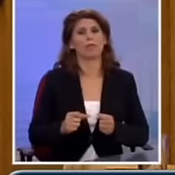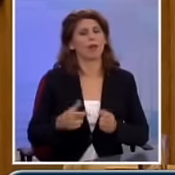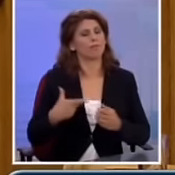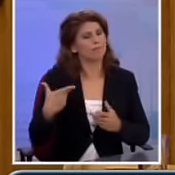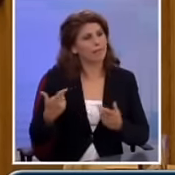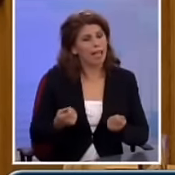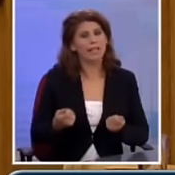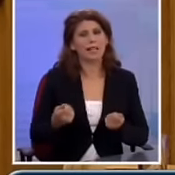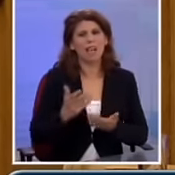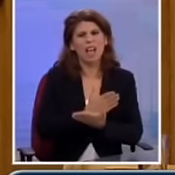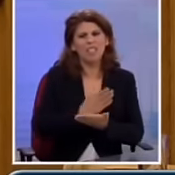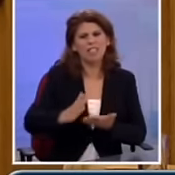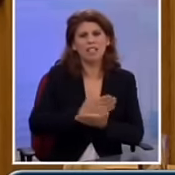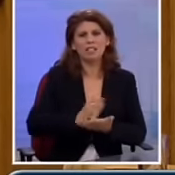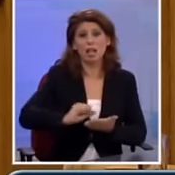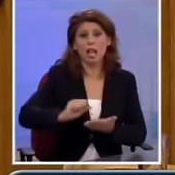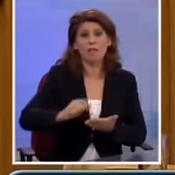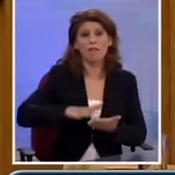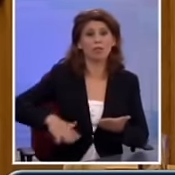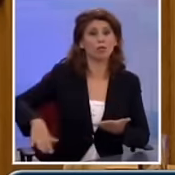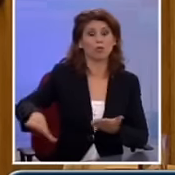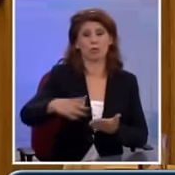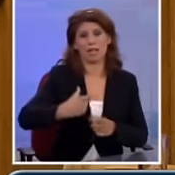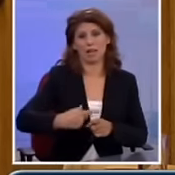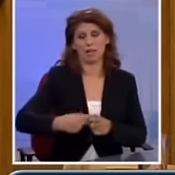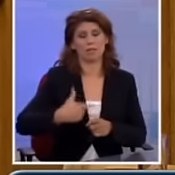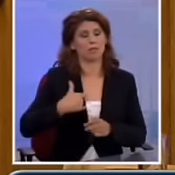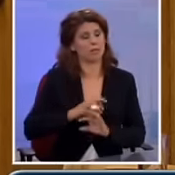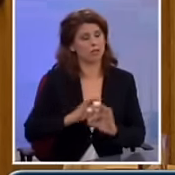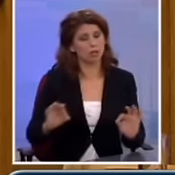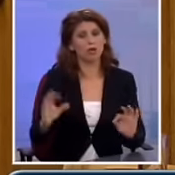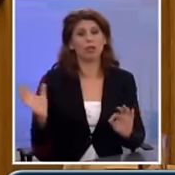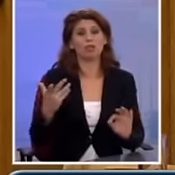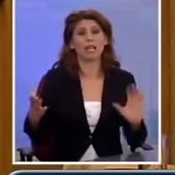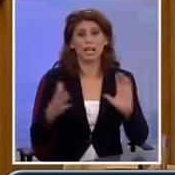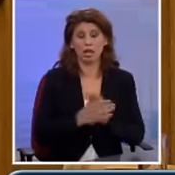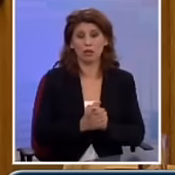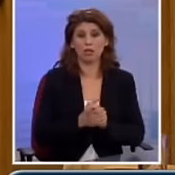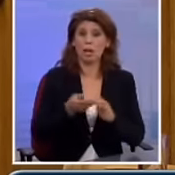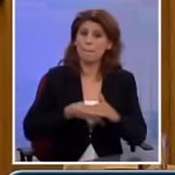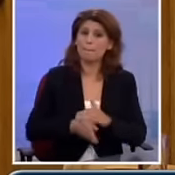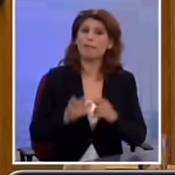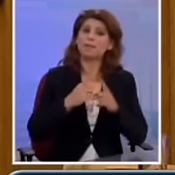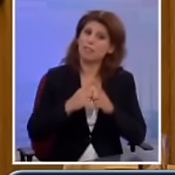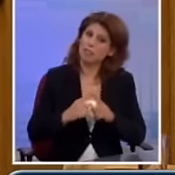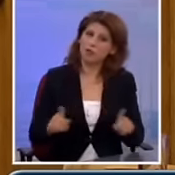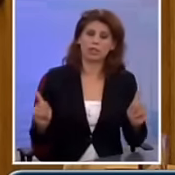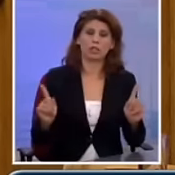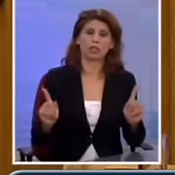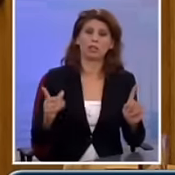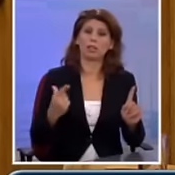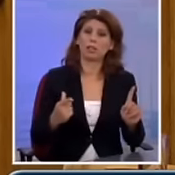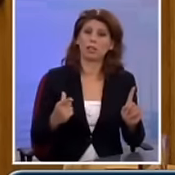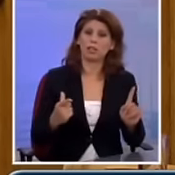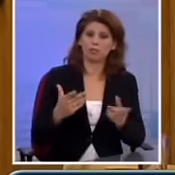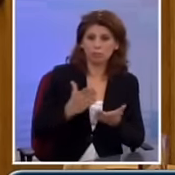διχαστεί και να φοβηθεί ο λαός μας. Είμαστε βέβαιοι ότι η ενότητα μέσα από αυτή τη διαφορετικότητα και τη